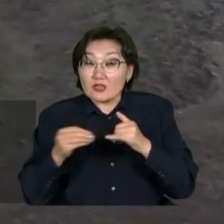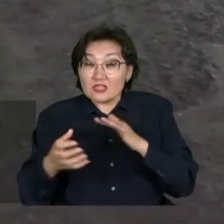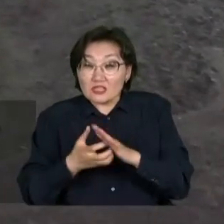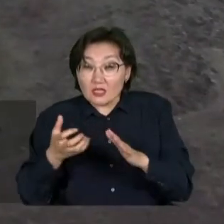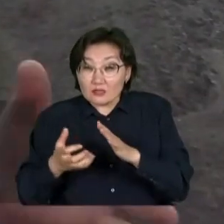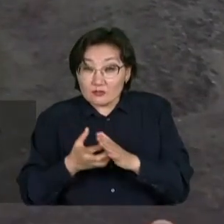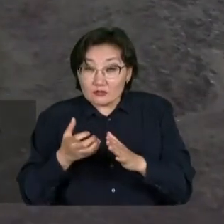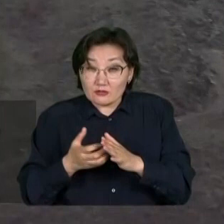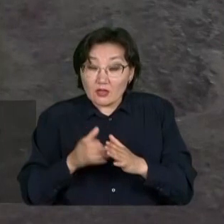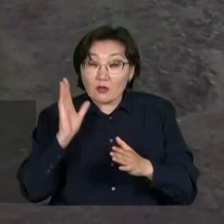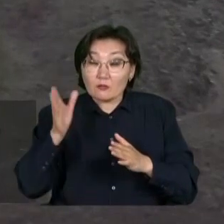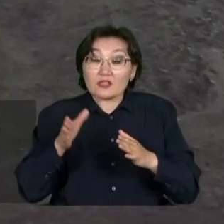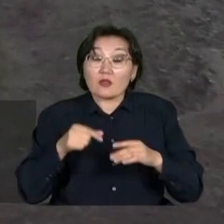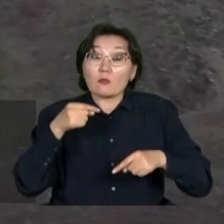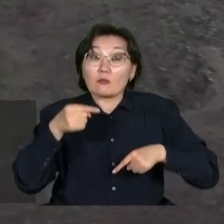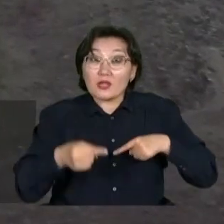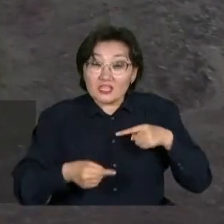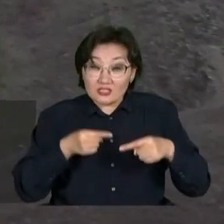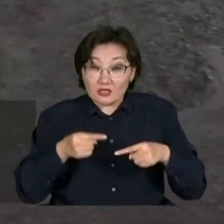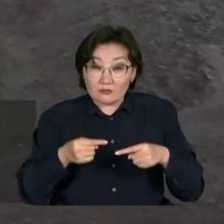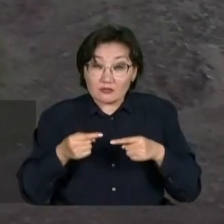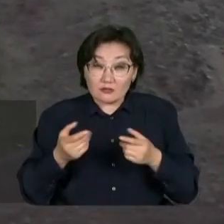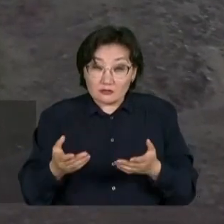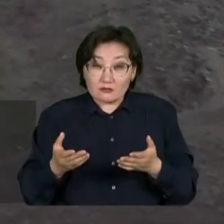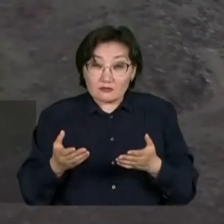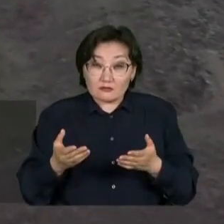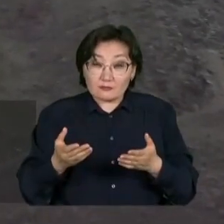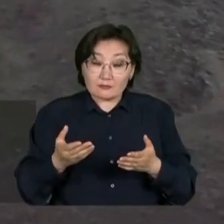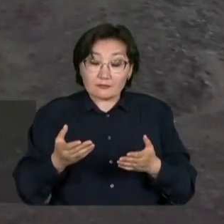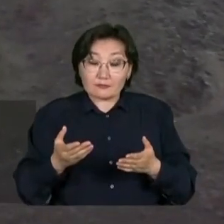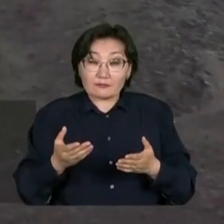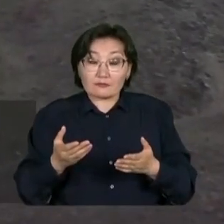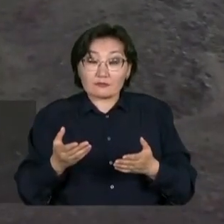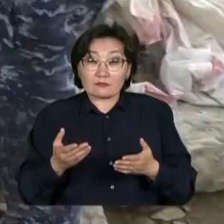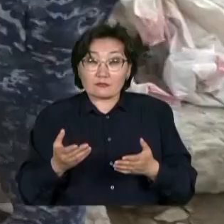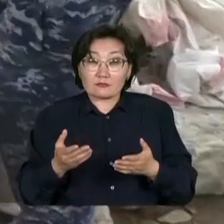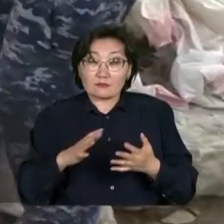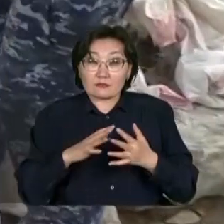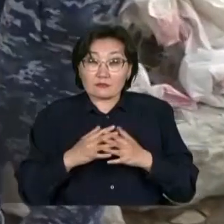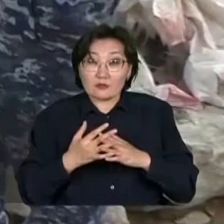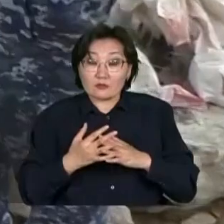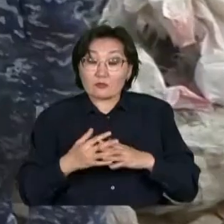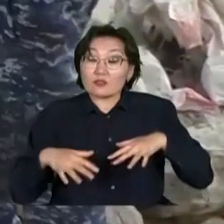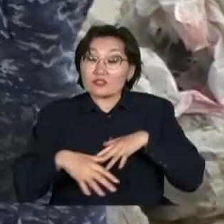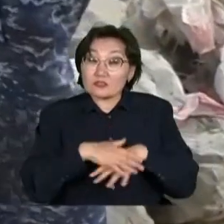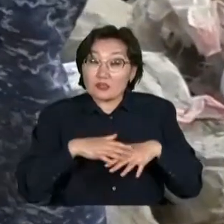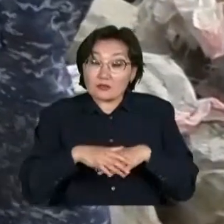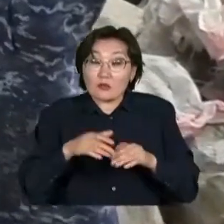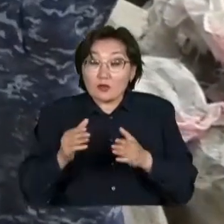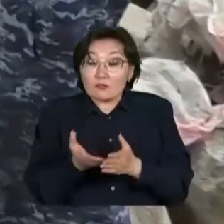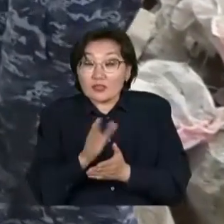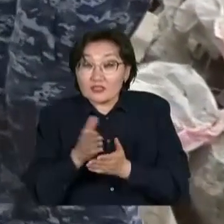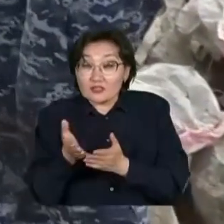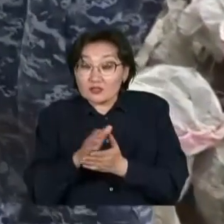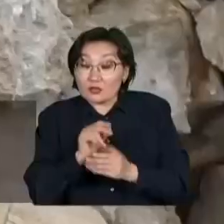болмасын деп, келешек бала шағамызға деп жаңағыдай келген нелер бар ауылдың. Жергілікті халық қазу жұмыстарының